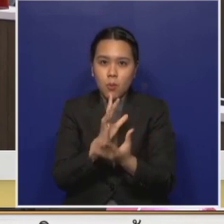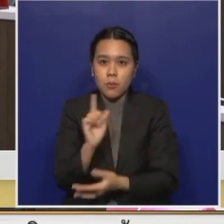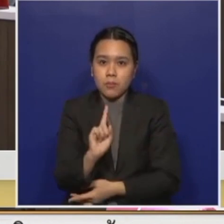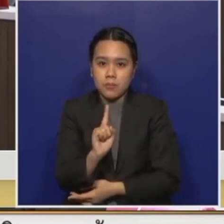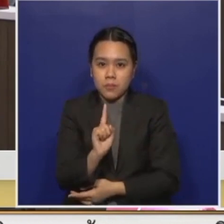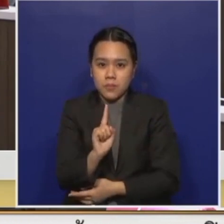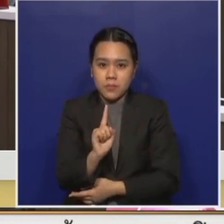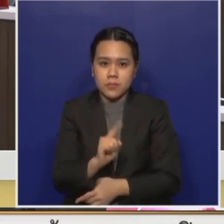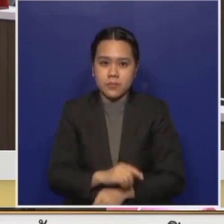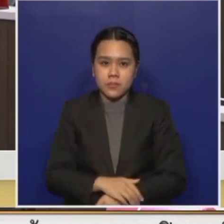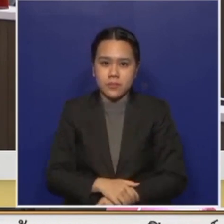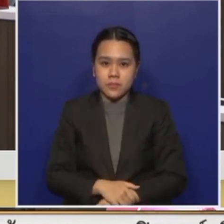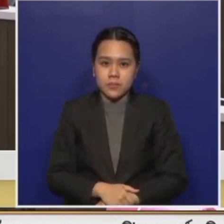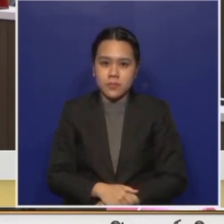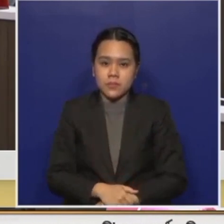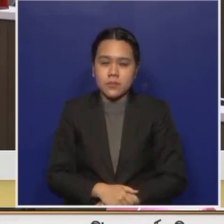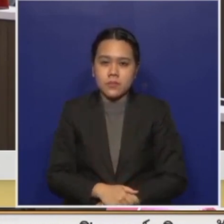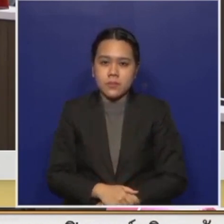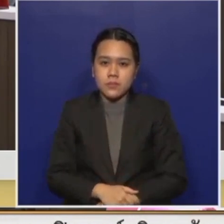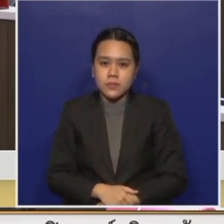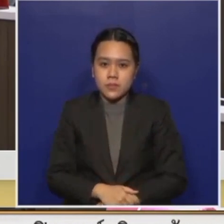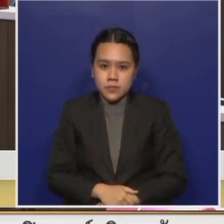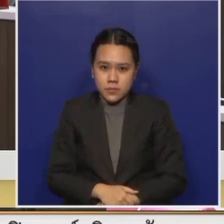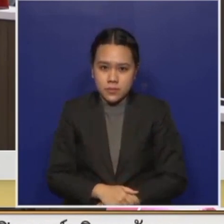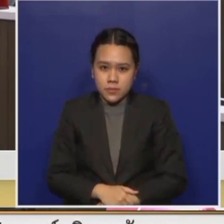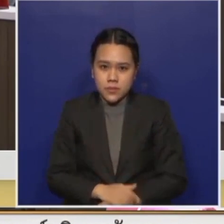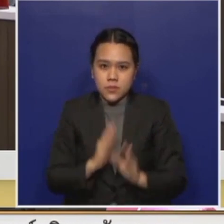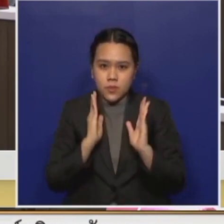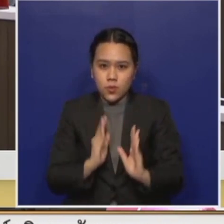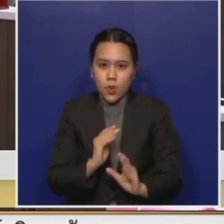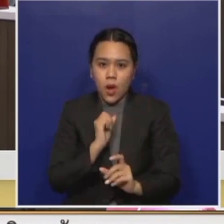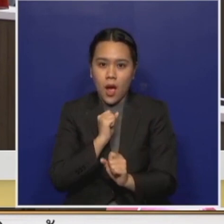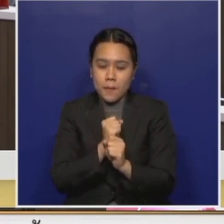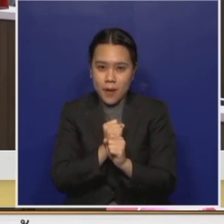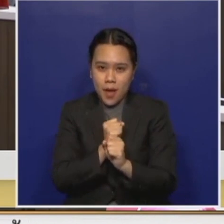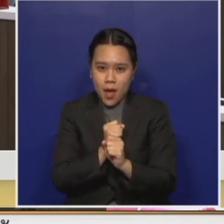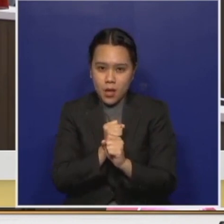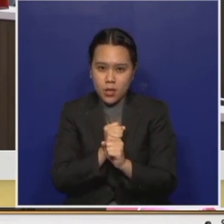กล่มทุนใหญ่ นายทุนใหญ่